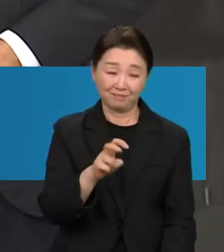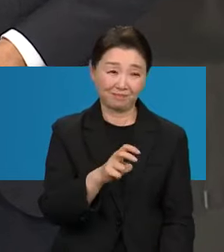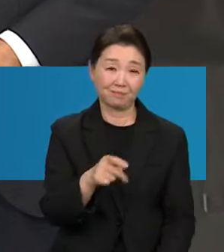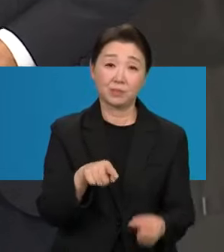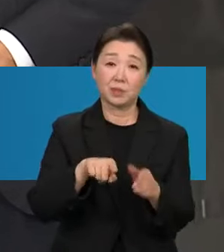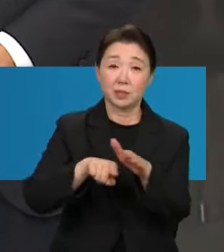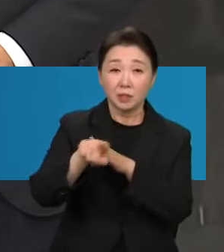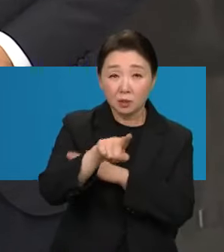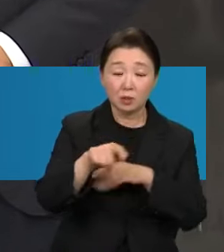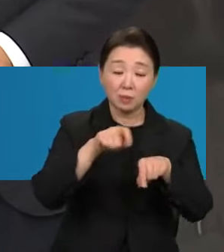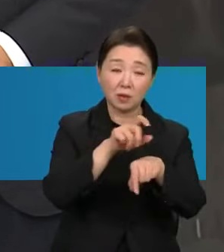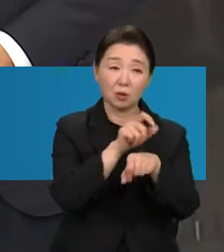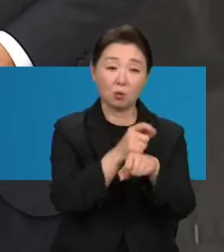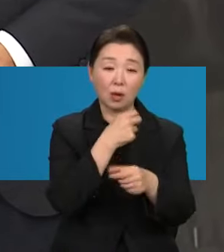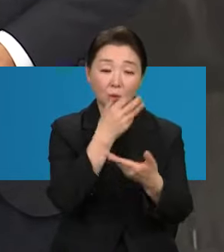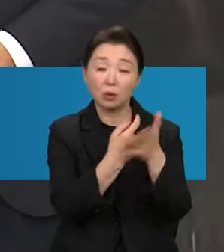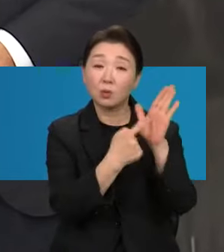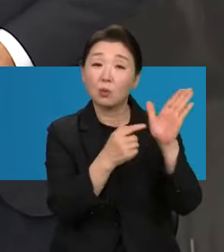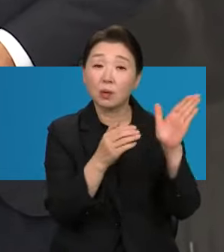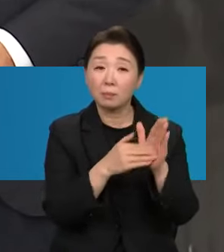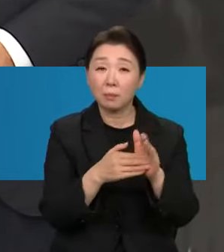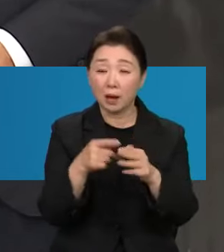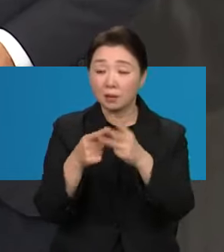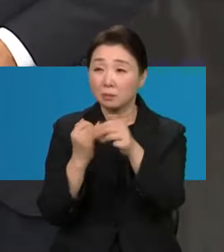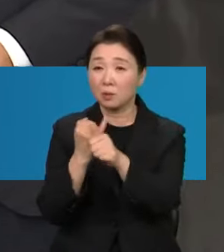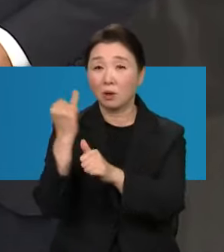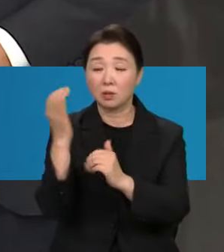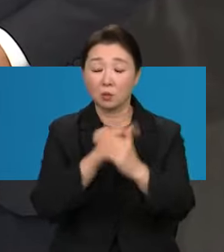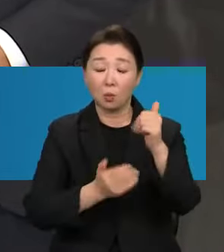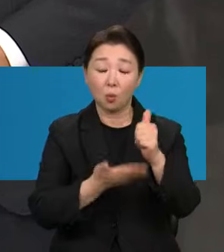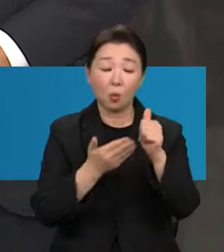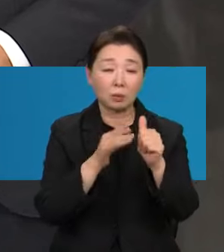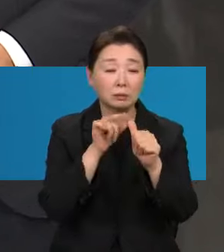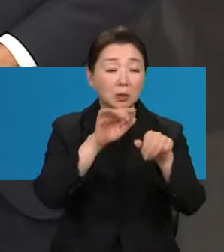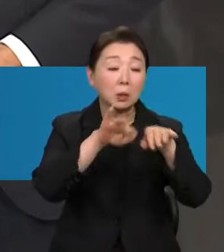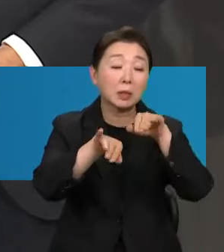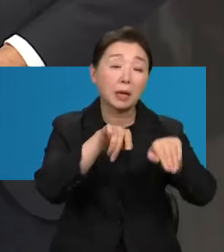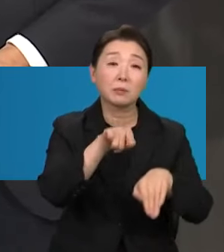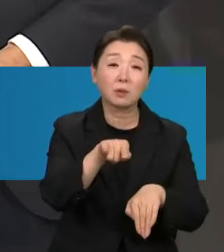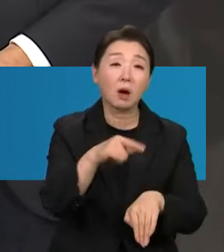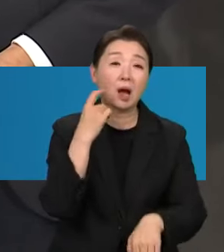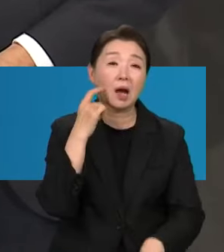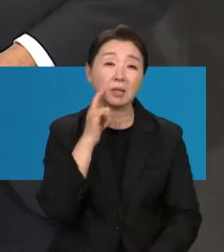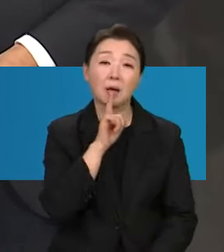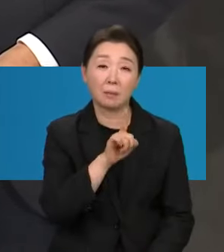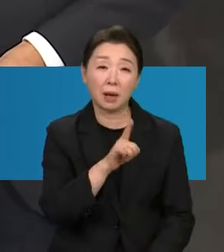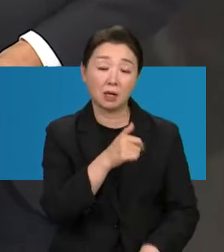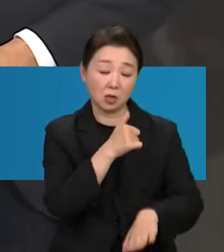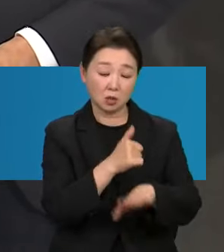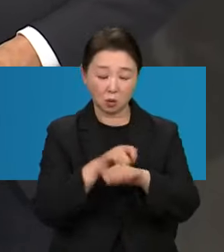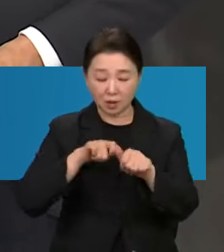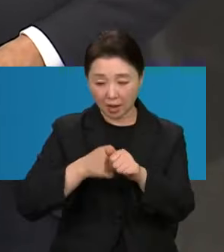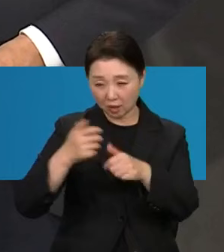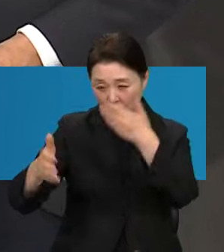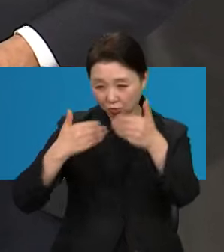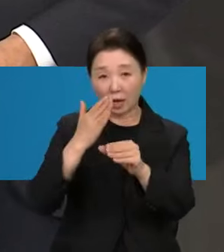녹취를 공개하면서 김건희 여사의 공천 개입 의혹을 제기한 게 허위 사실이었다고 보고 강제 수사에 나선